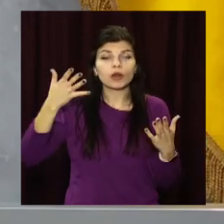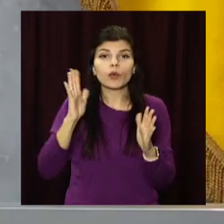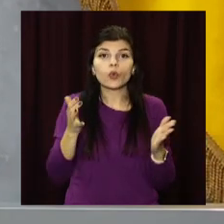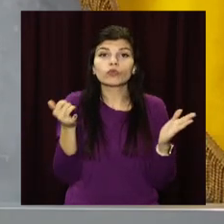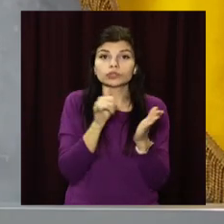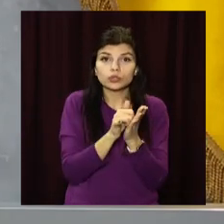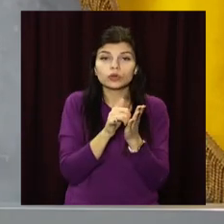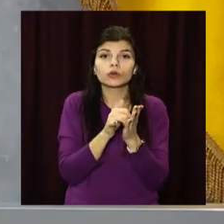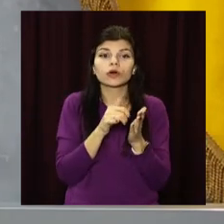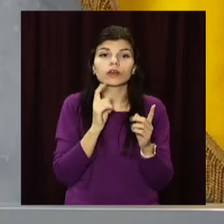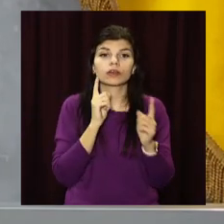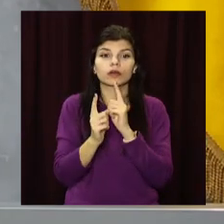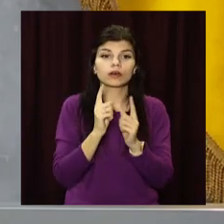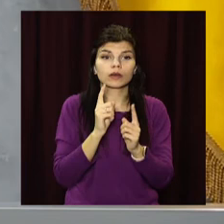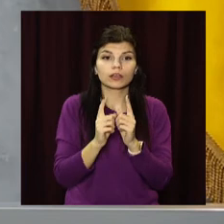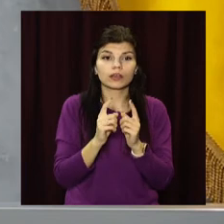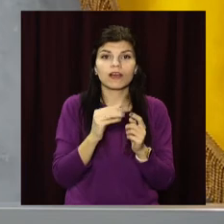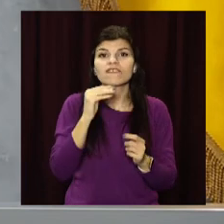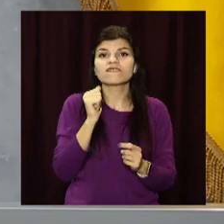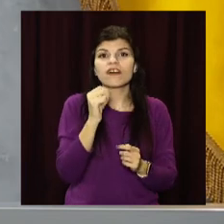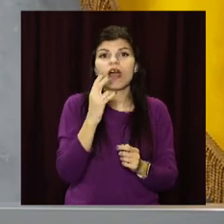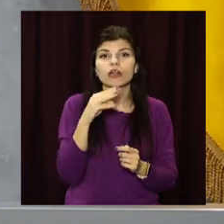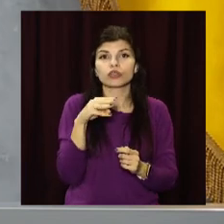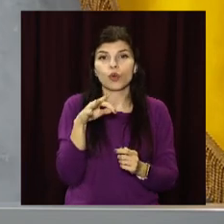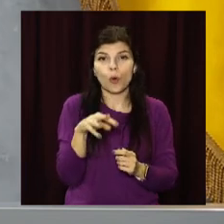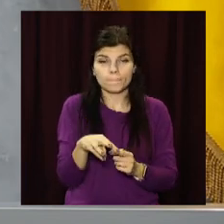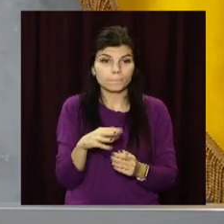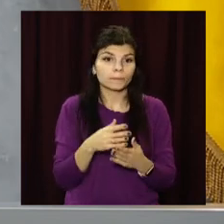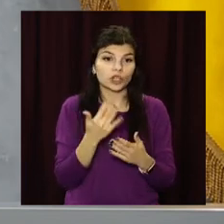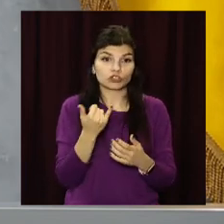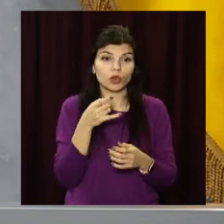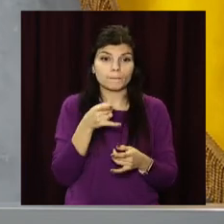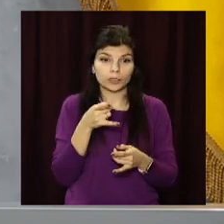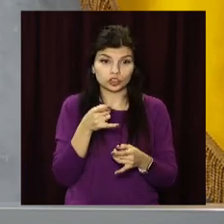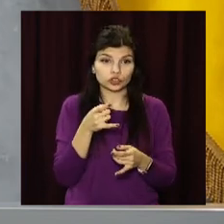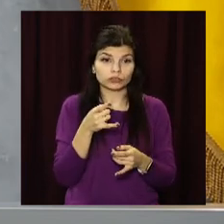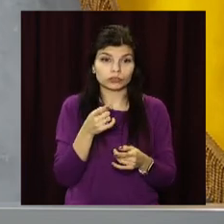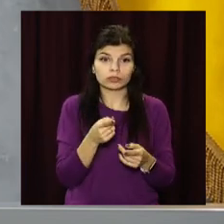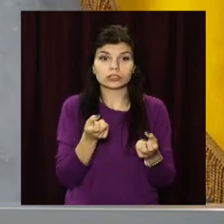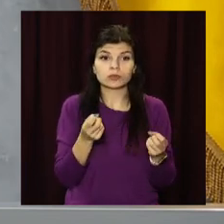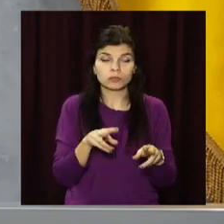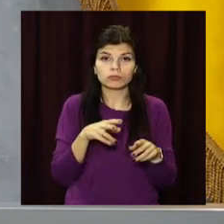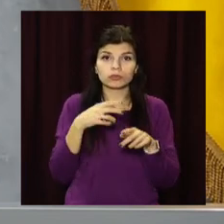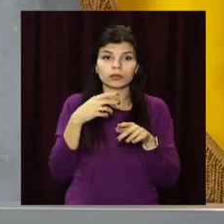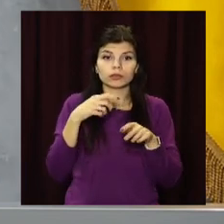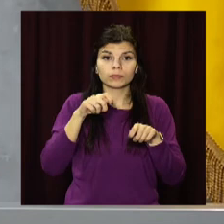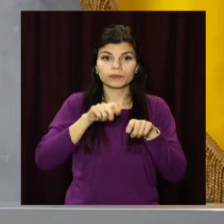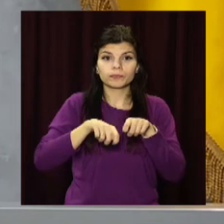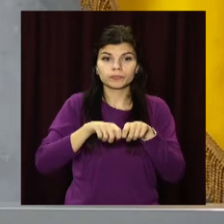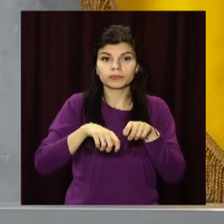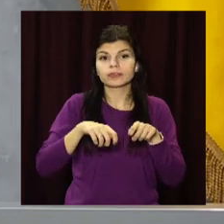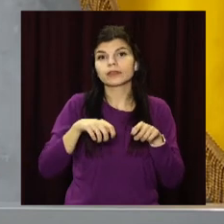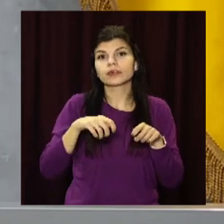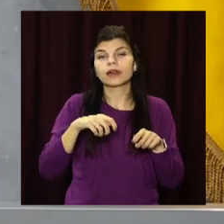встановлені, рухаючися на машинах типу «Фантом». Зараз 4 машини обладнуються спеціальними радарами і запущені будуть